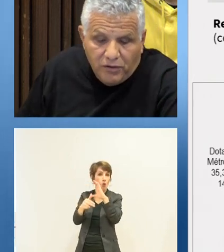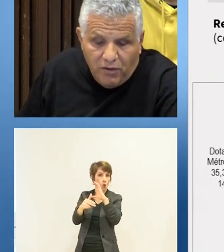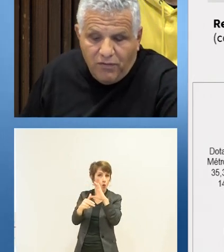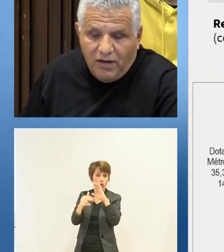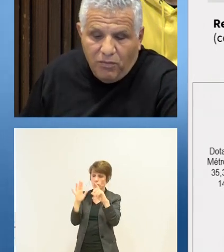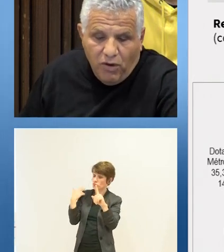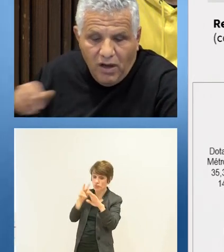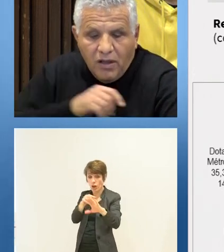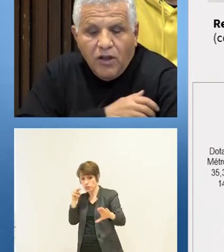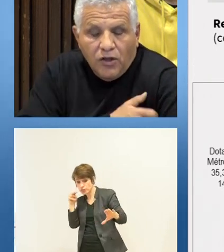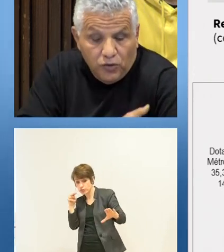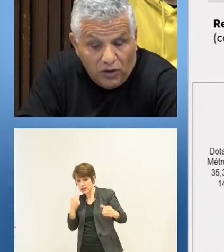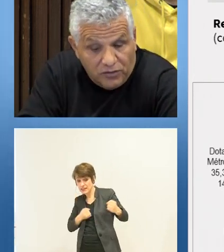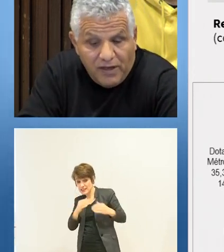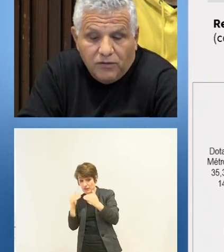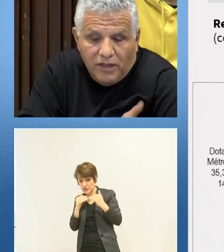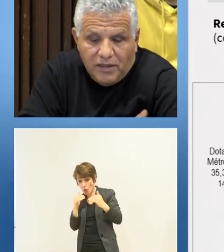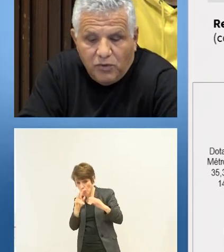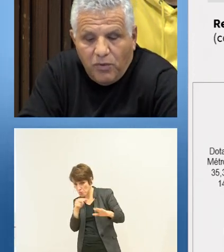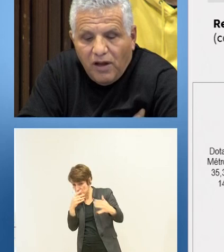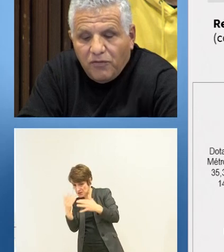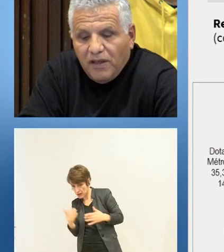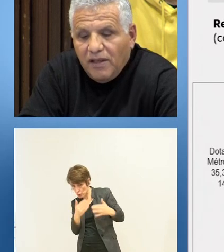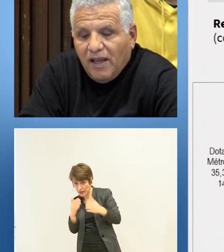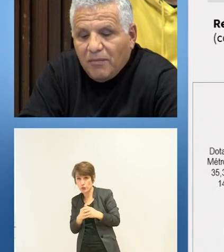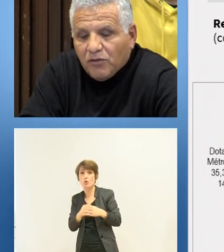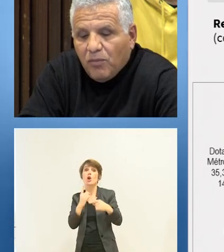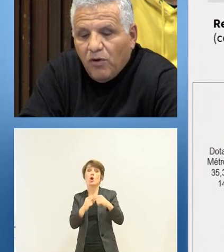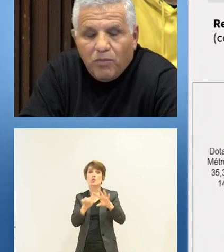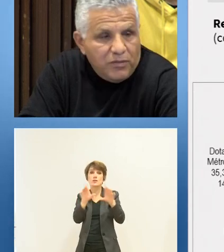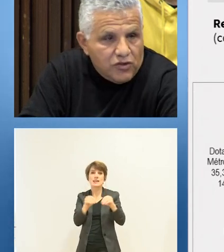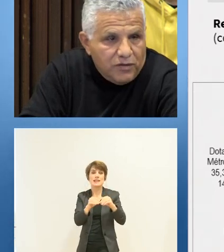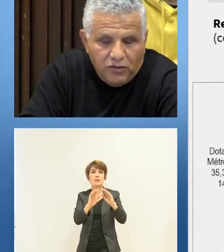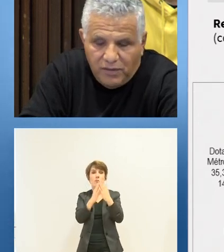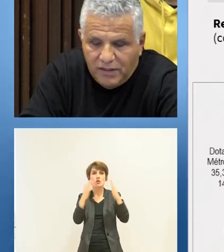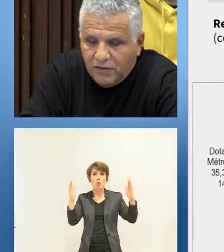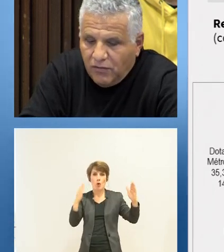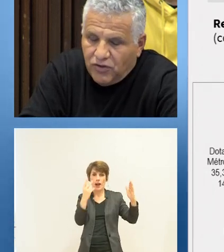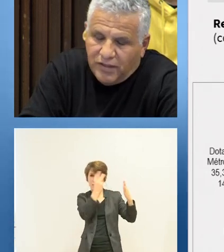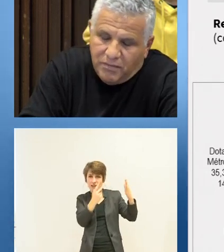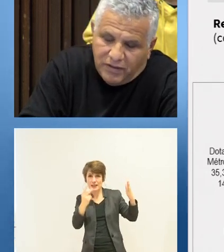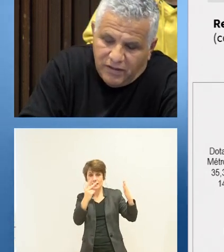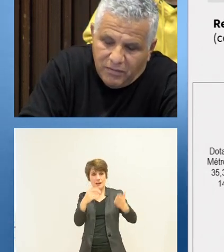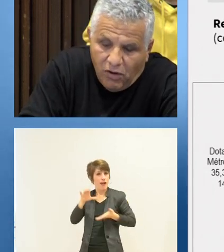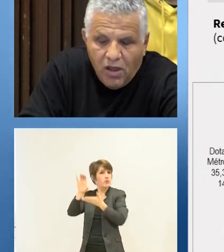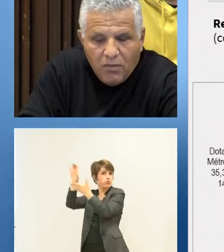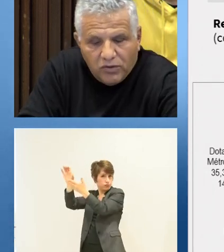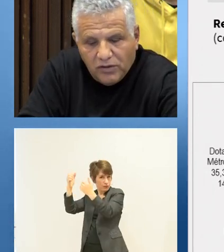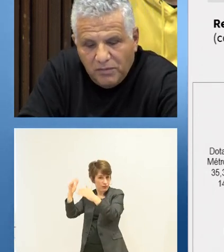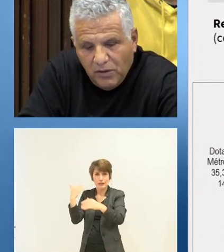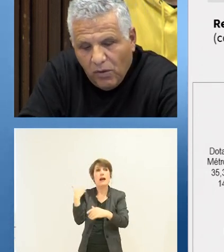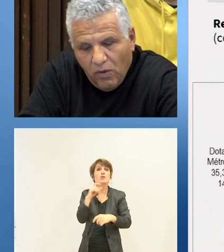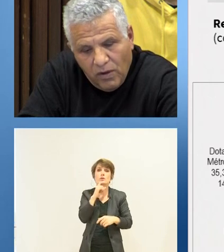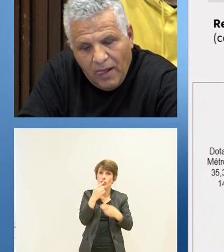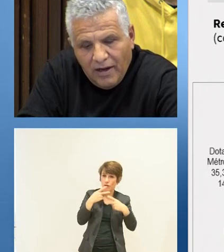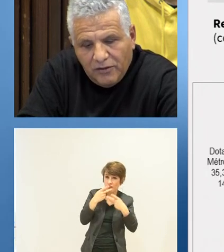accompagnement vers l'emploi du transfert de l'équipe topographiques l'ia la métropole au 1er janvier 2019 les 10 précédemment pour